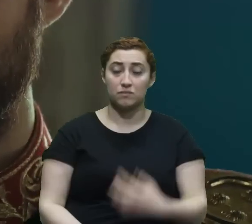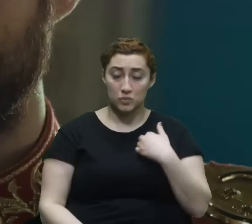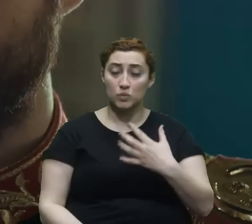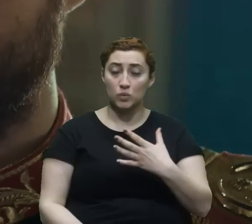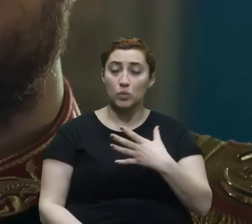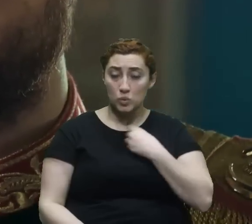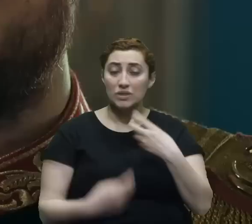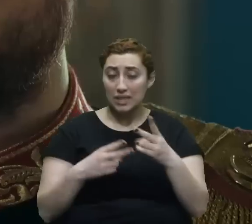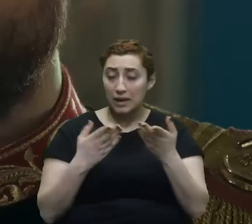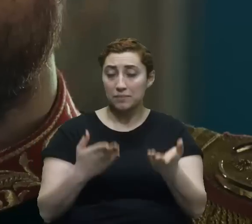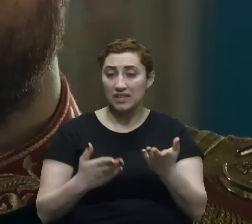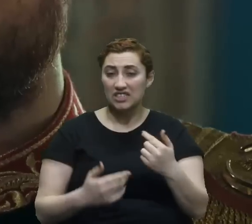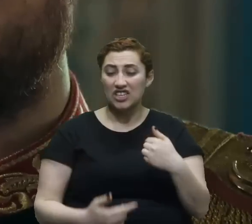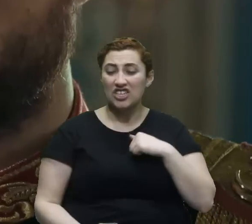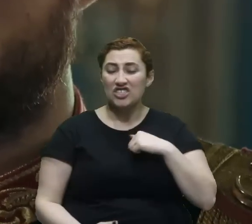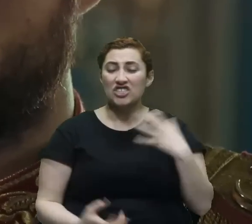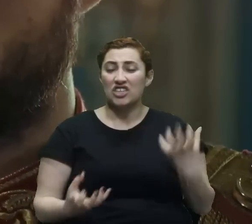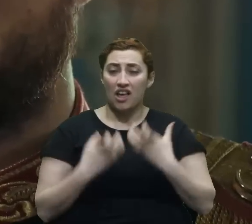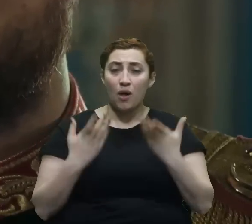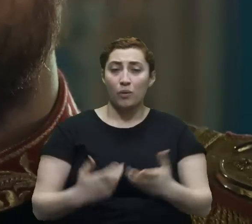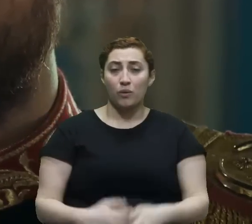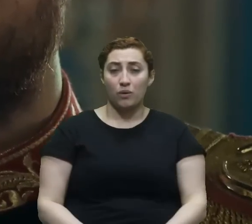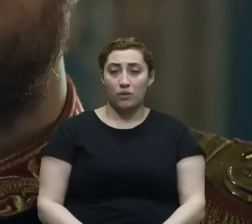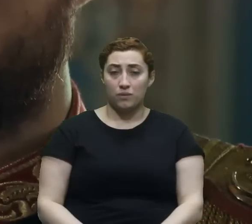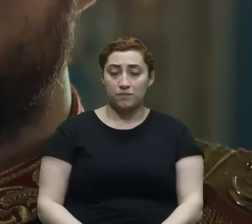Üzül tabii. Ciğerin yansın.